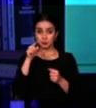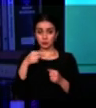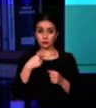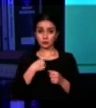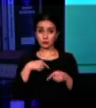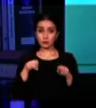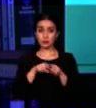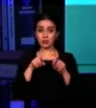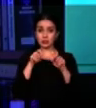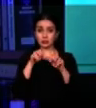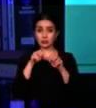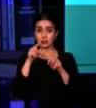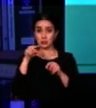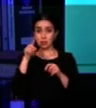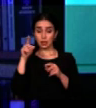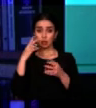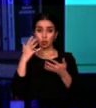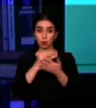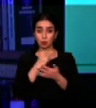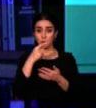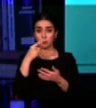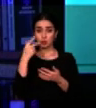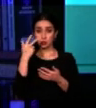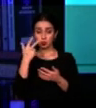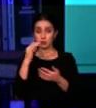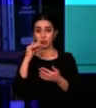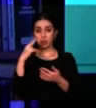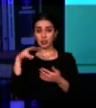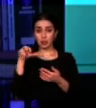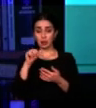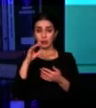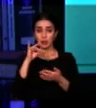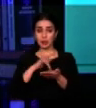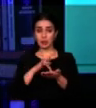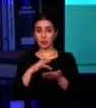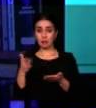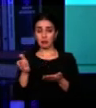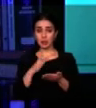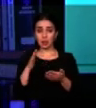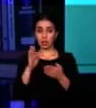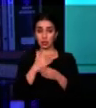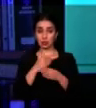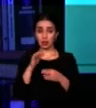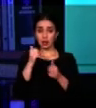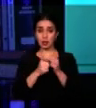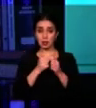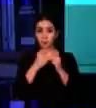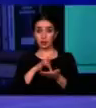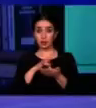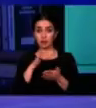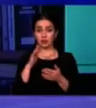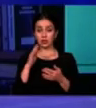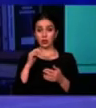үнін үлгізлерін топтік. Минус 3 ва 2 арым екен. Интервалларыны ажыраттік. Енді қар бітті